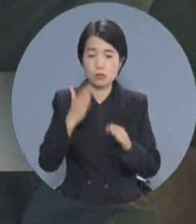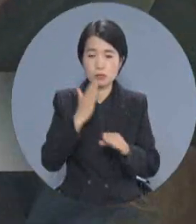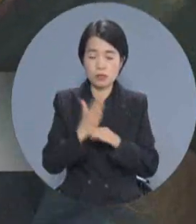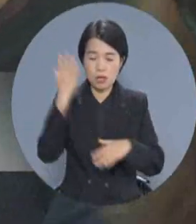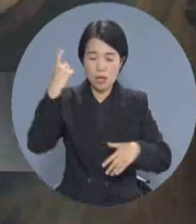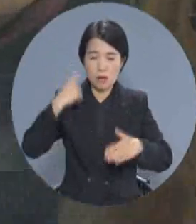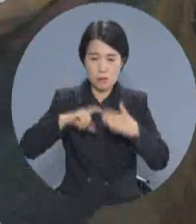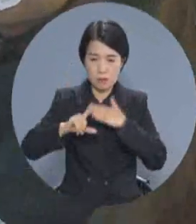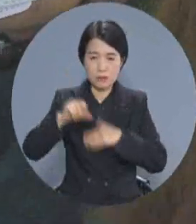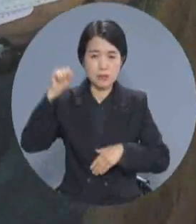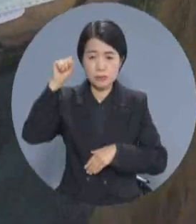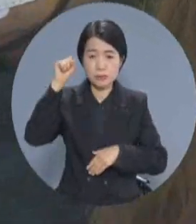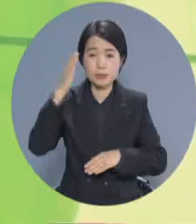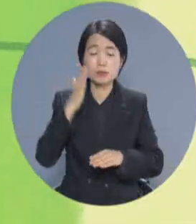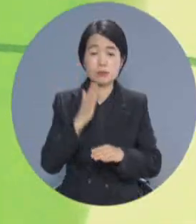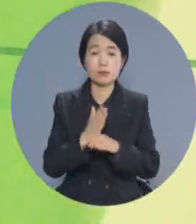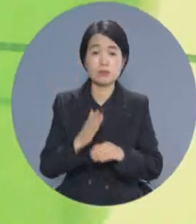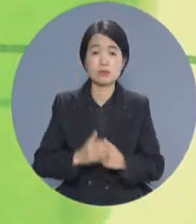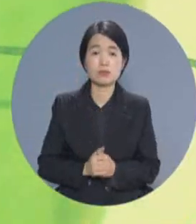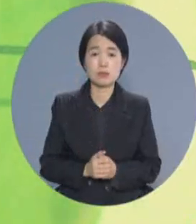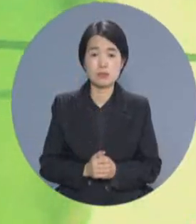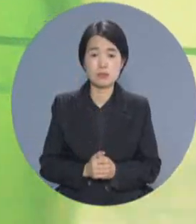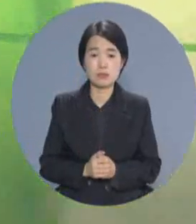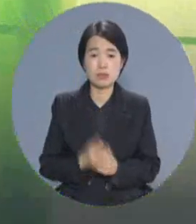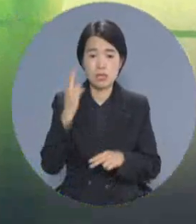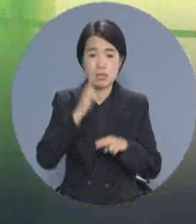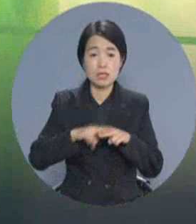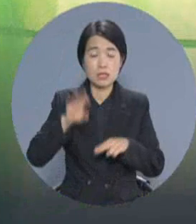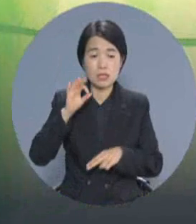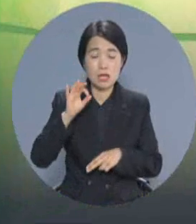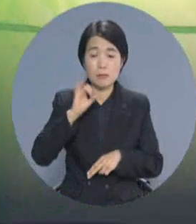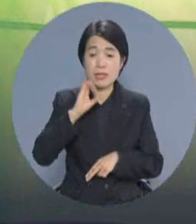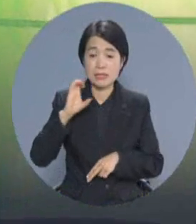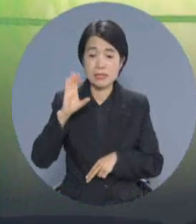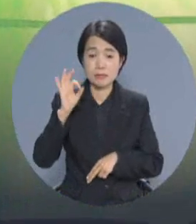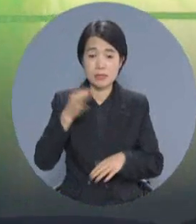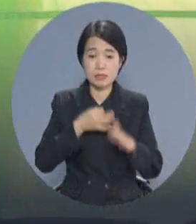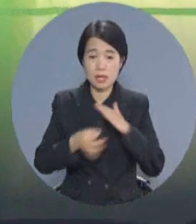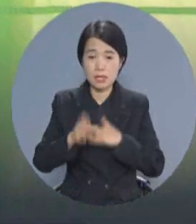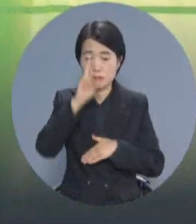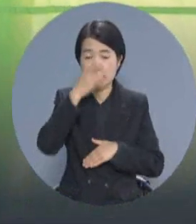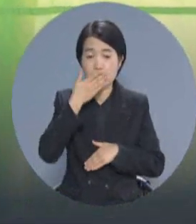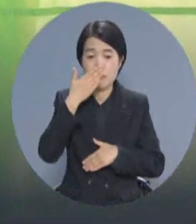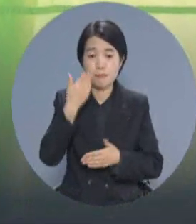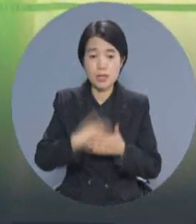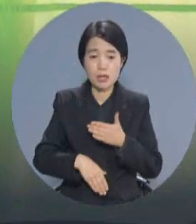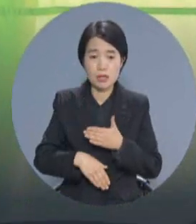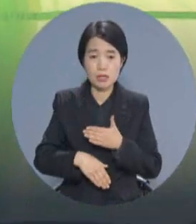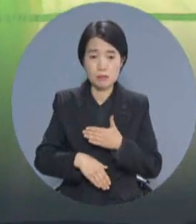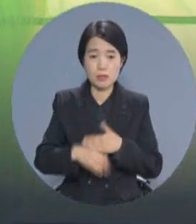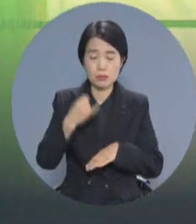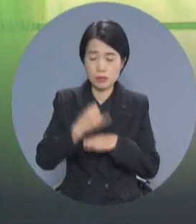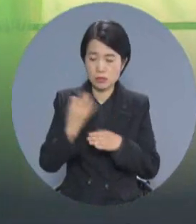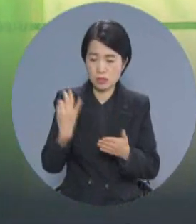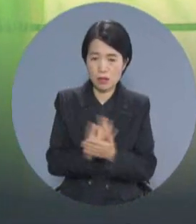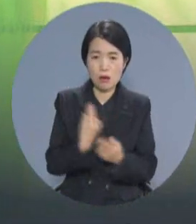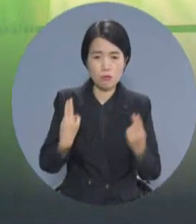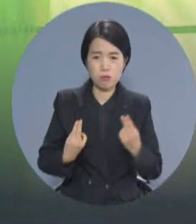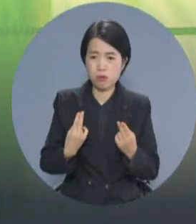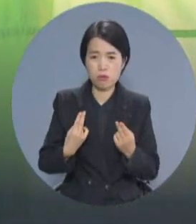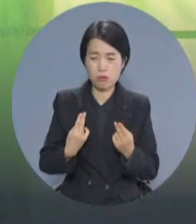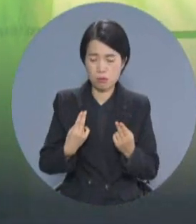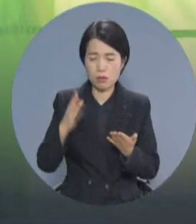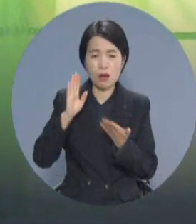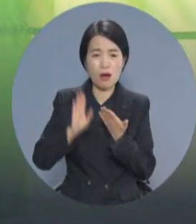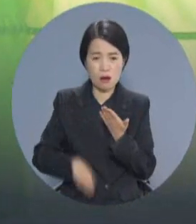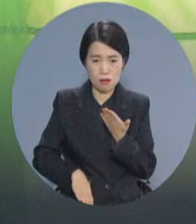밤샘 파업을 이어가고 있습니다. 기름값, 톨비, 그다음에 정신값 빼면은 최저 생계비도